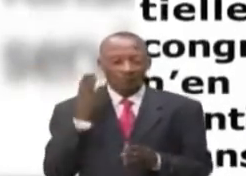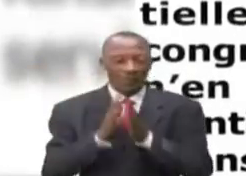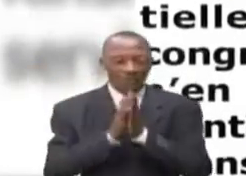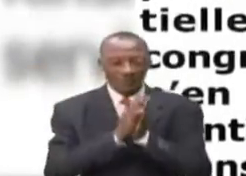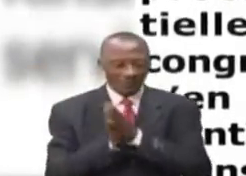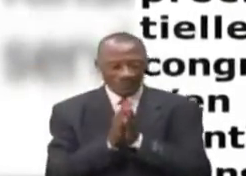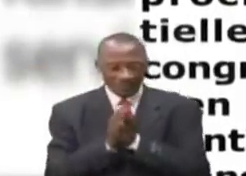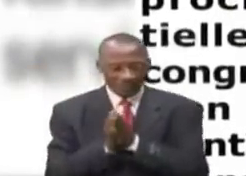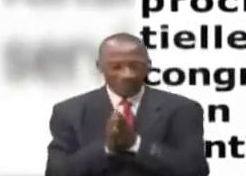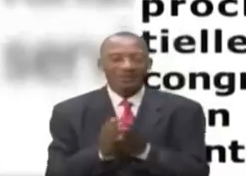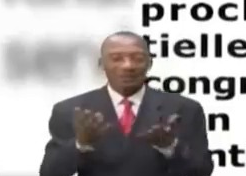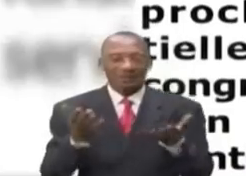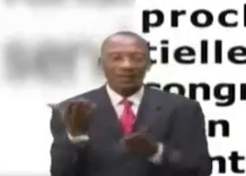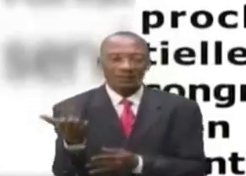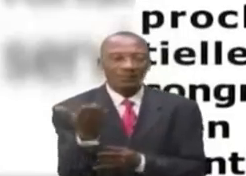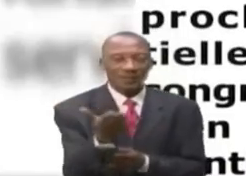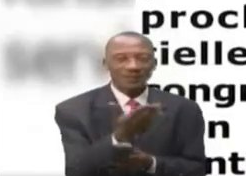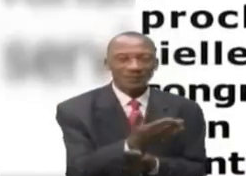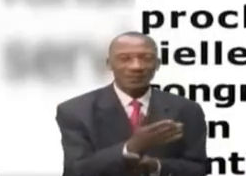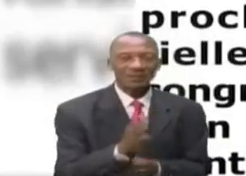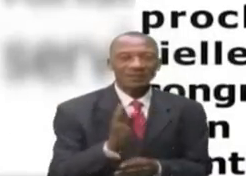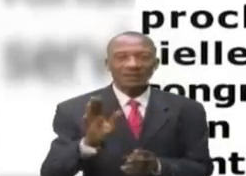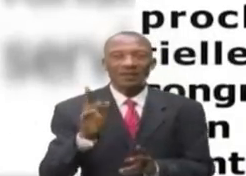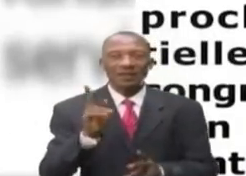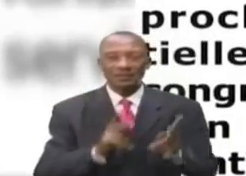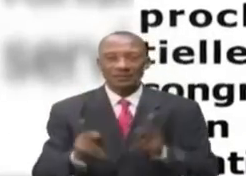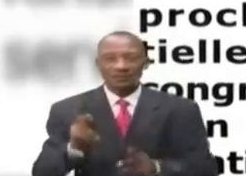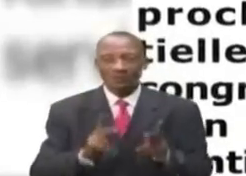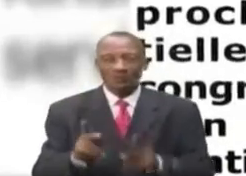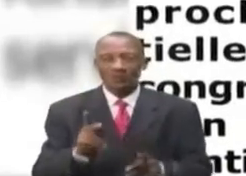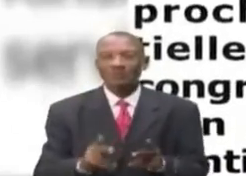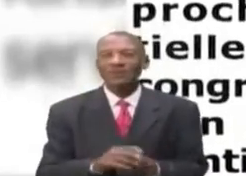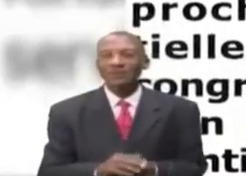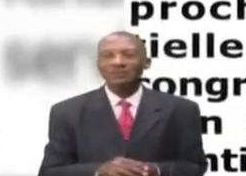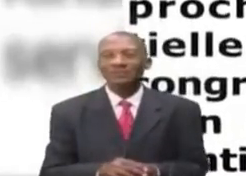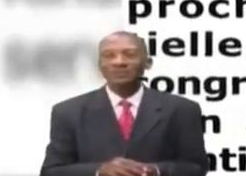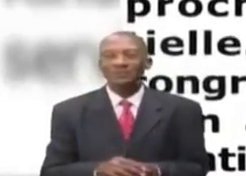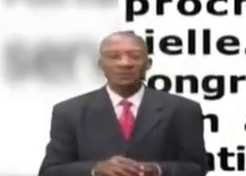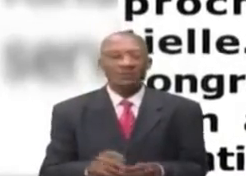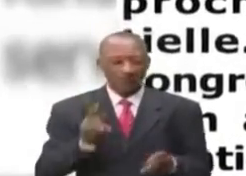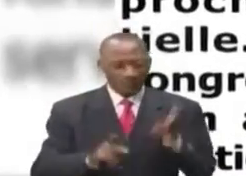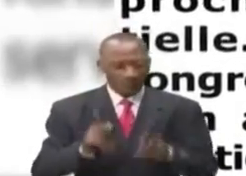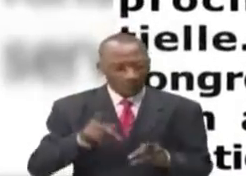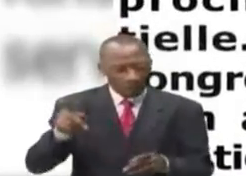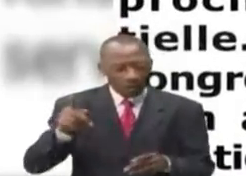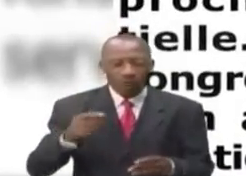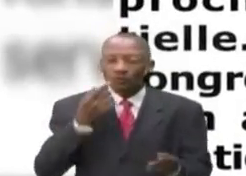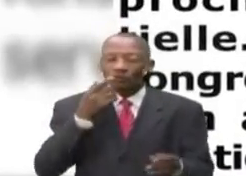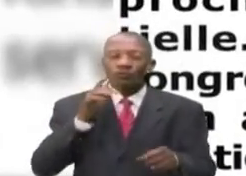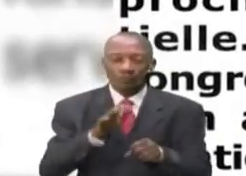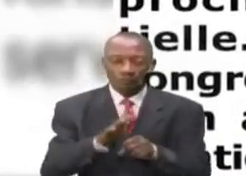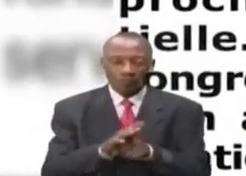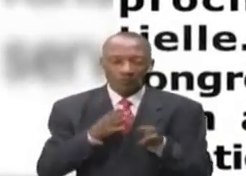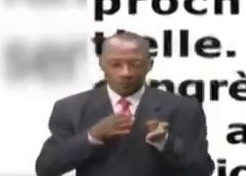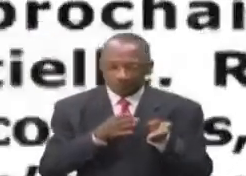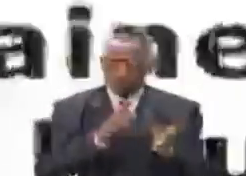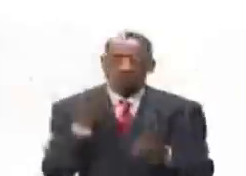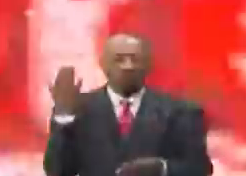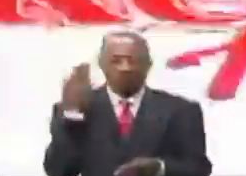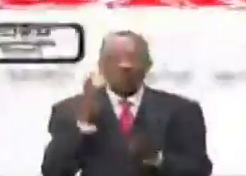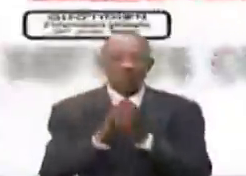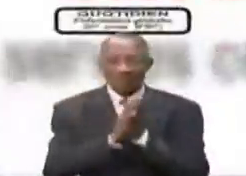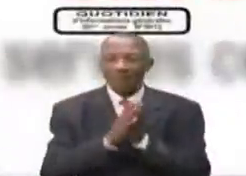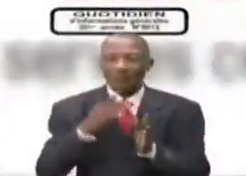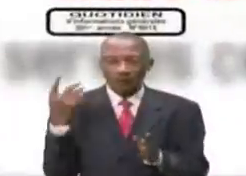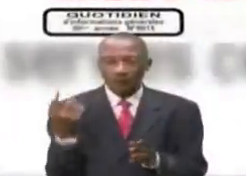Tshisekedi, avec lui, ses partisans qui ont promis de le suivre sans se poser des questions, le leader a dit.